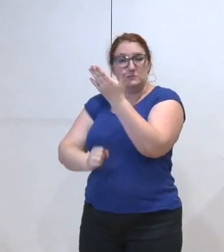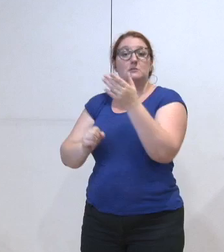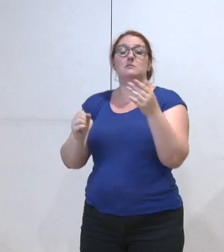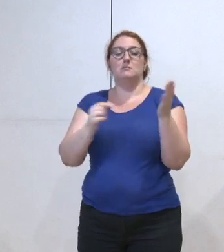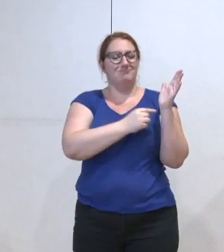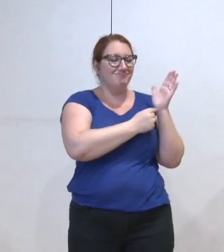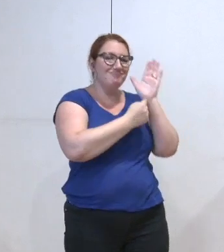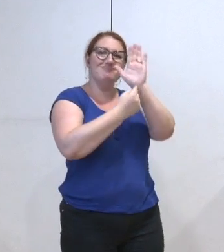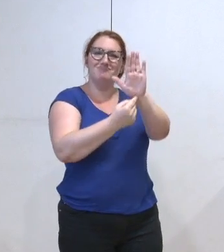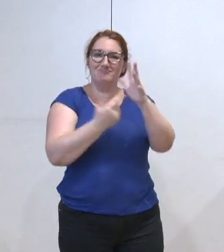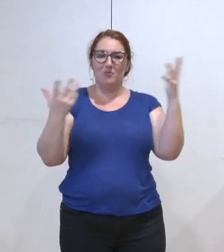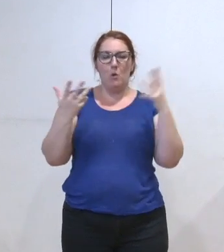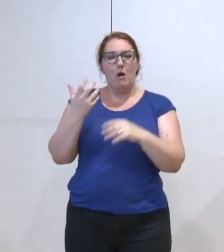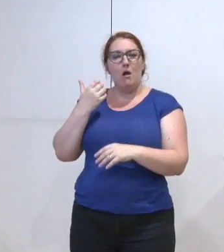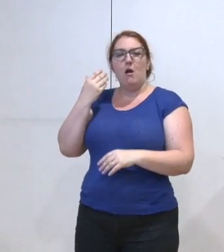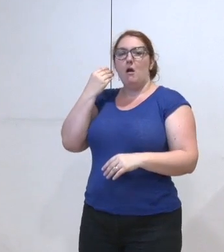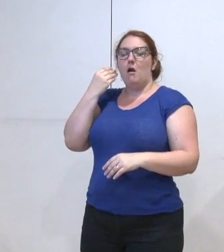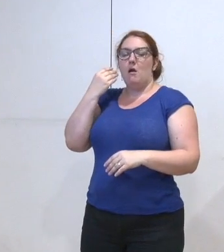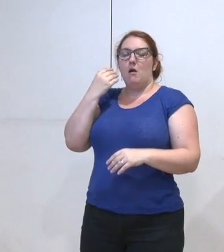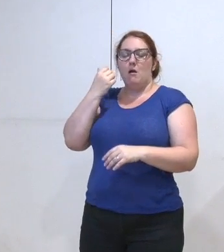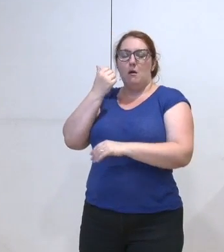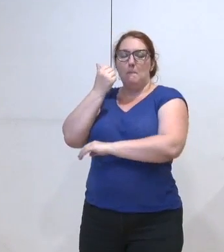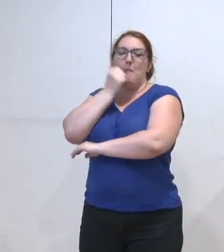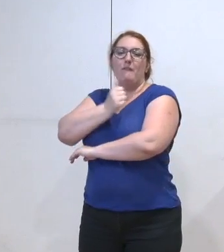mafias profiteuses de misère de